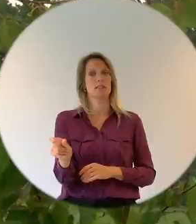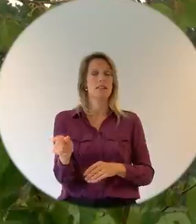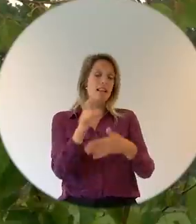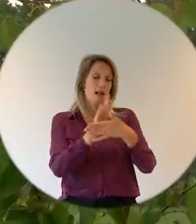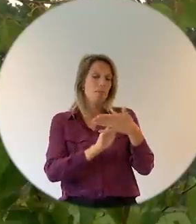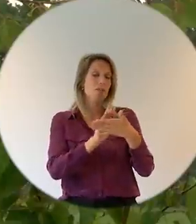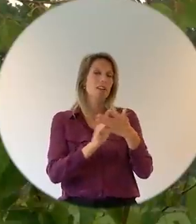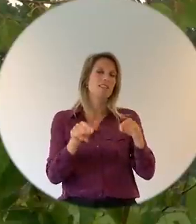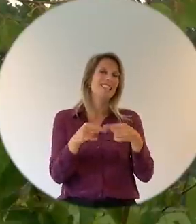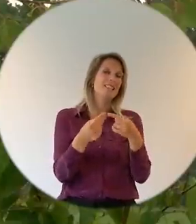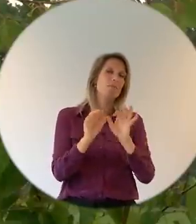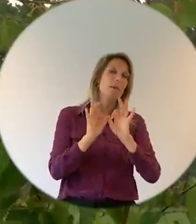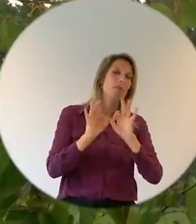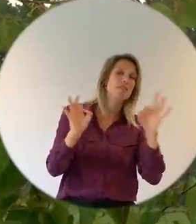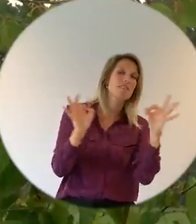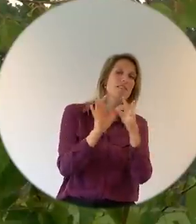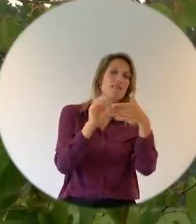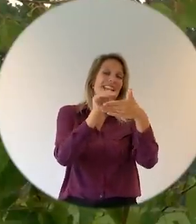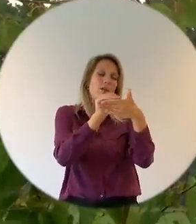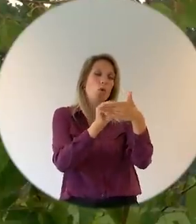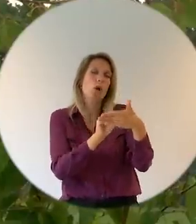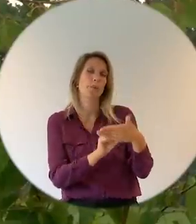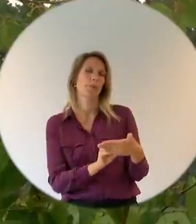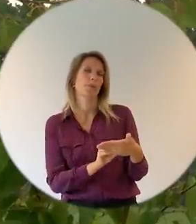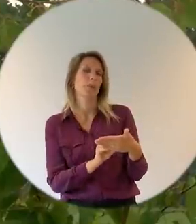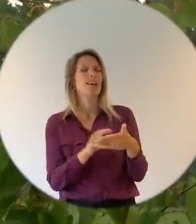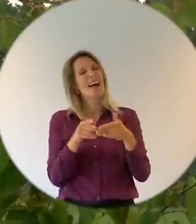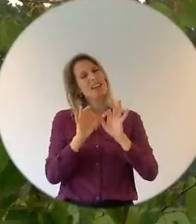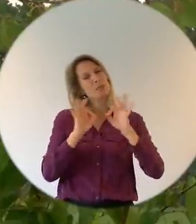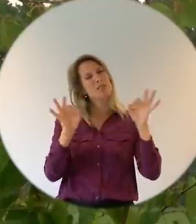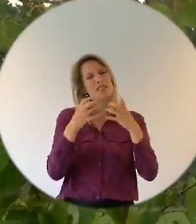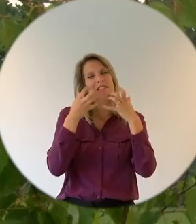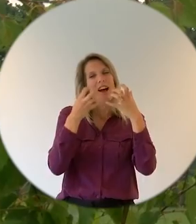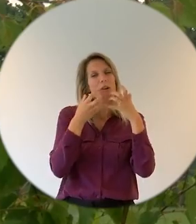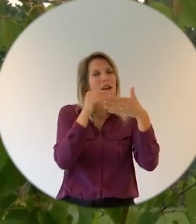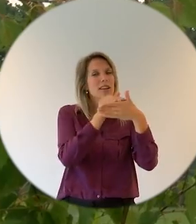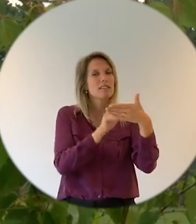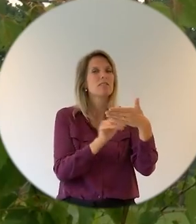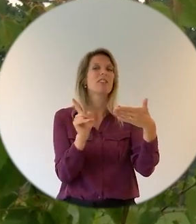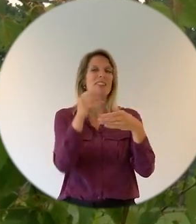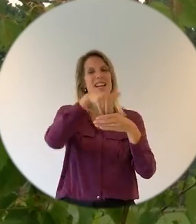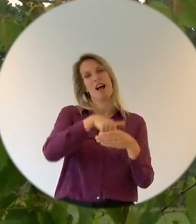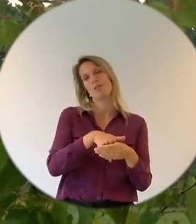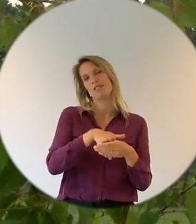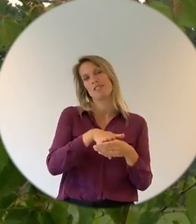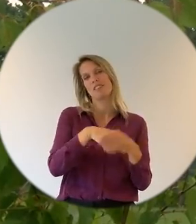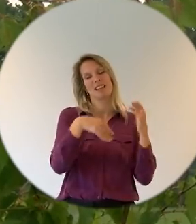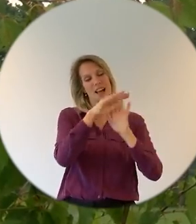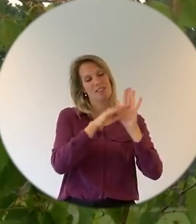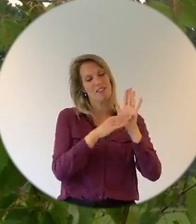preciezer invullen. Hij gaat precies invullen wat dat nou precies inhoudt, dat je houden aan de